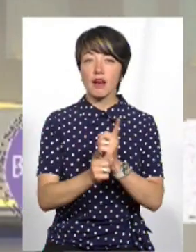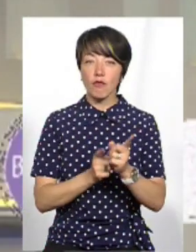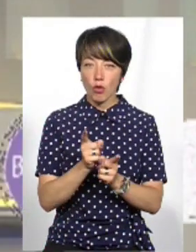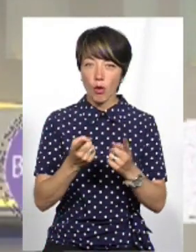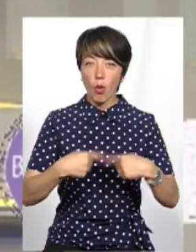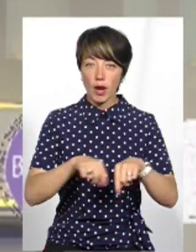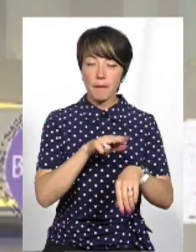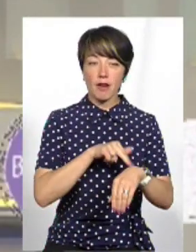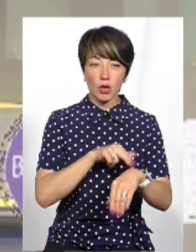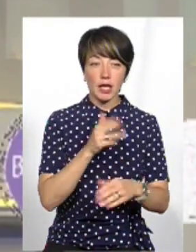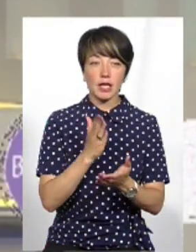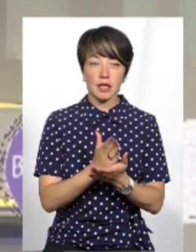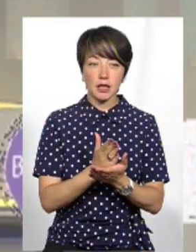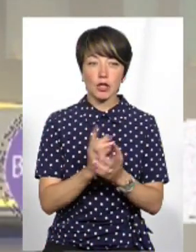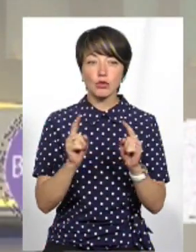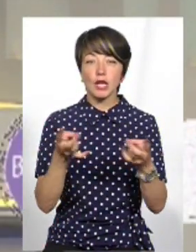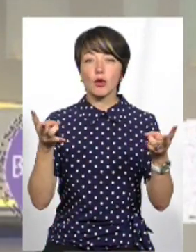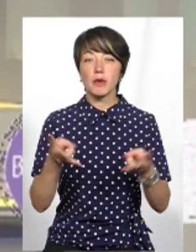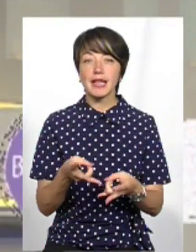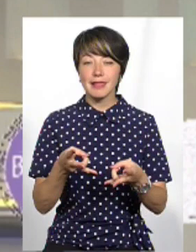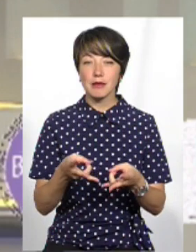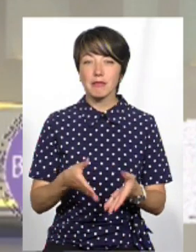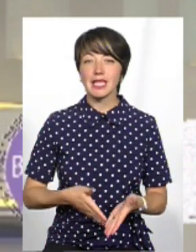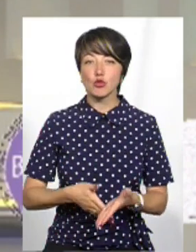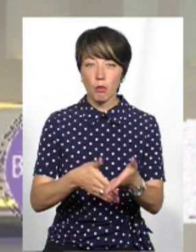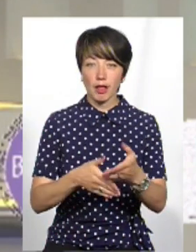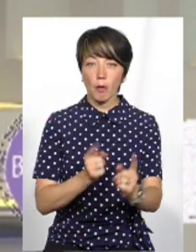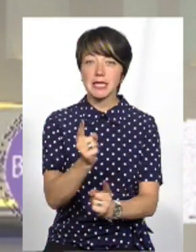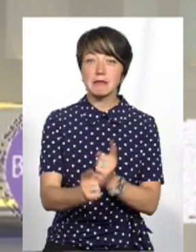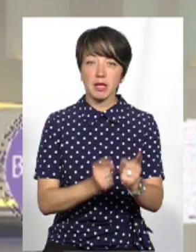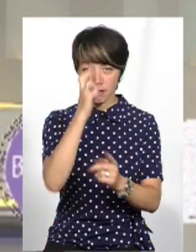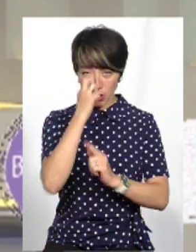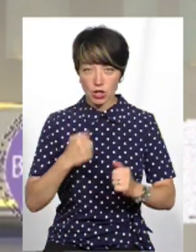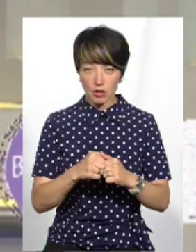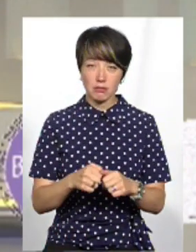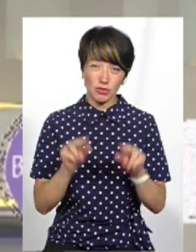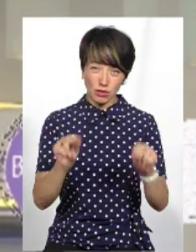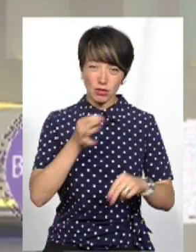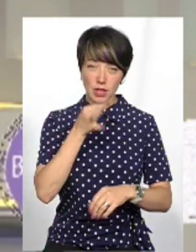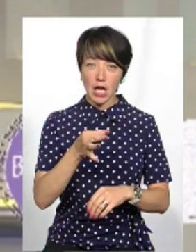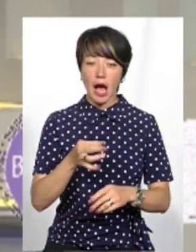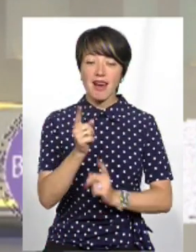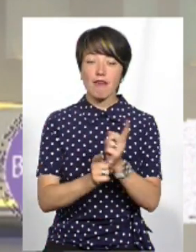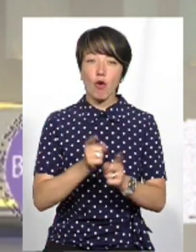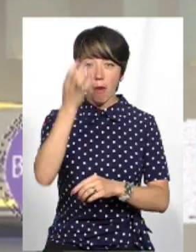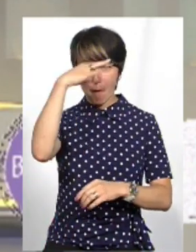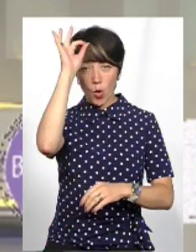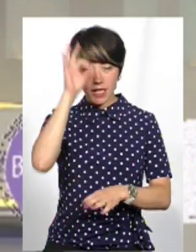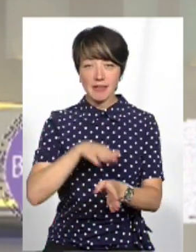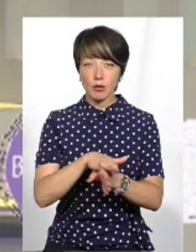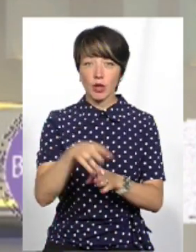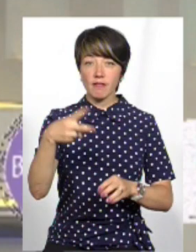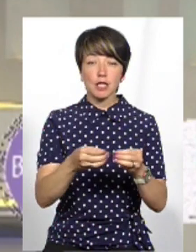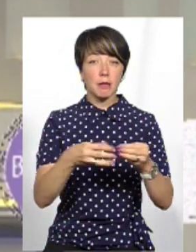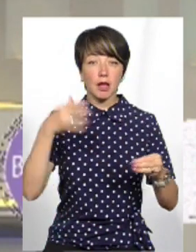органів правоохоронних є дуже необхідним інструментом змін в державі. Так буде відвертими. Реформа поліції, яка відбулася